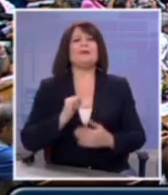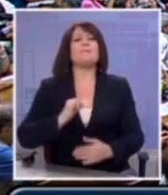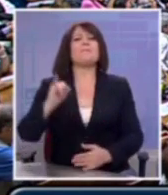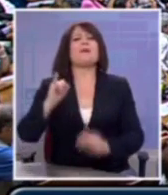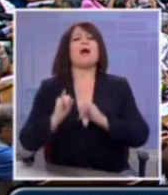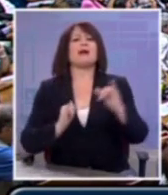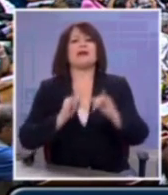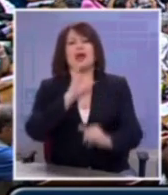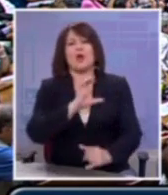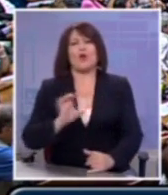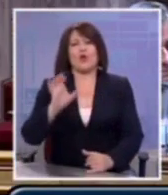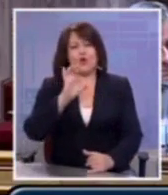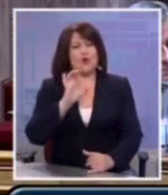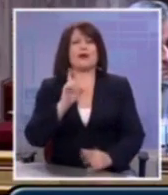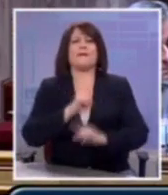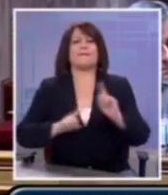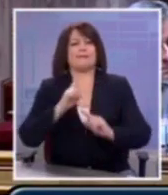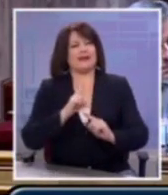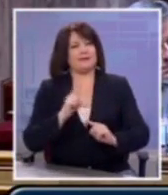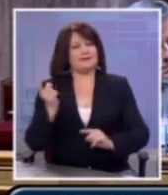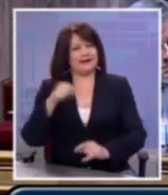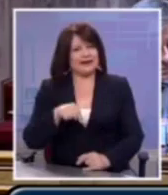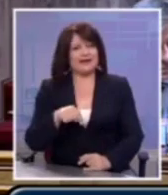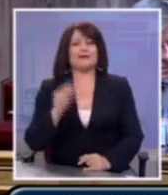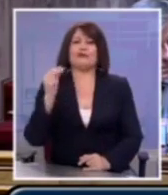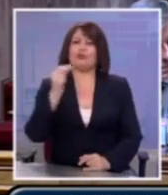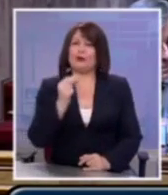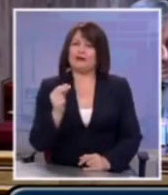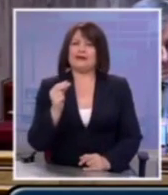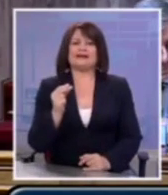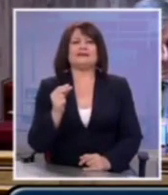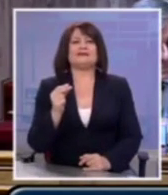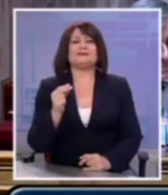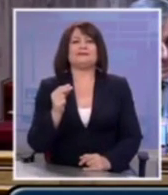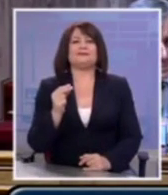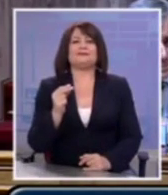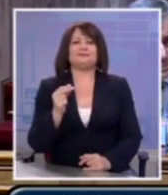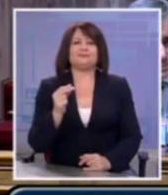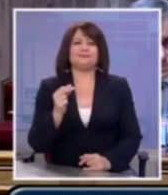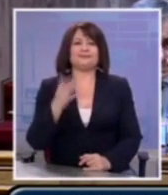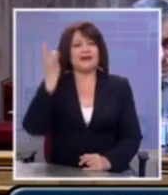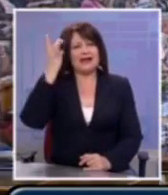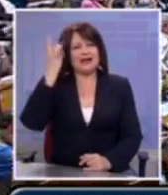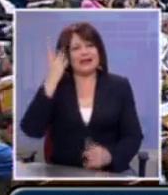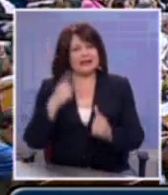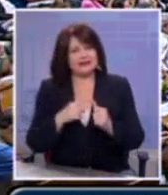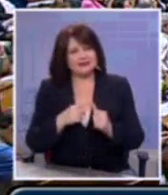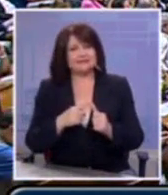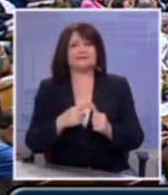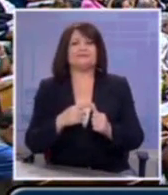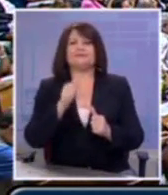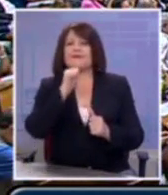μακρινές χώρες. Είναι μαζί μας βουλευτές από την Αργεντινή, από